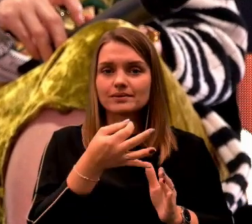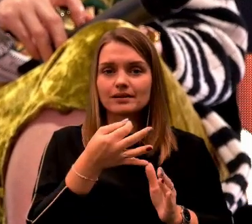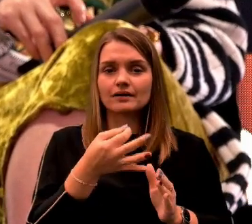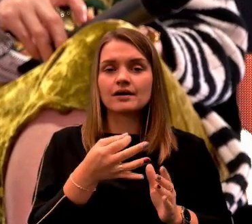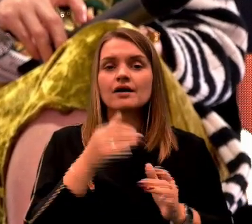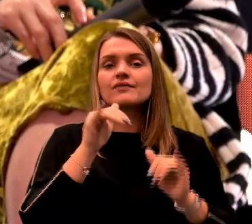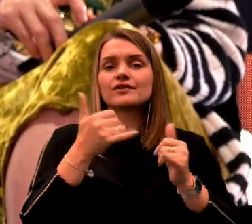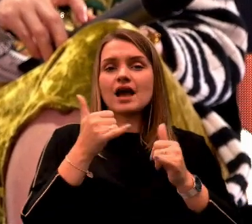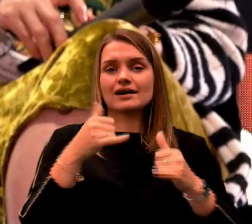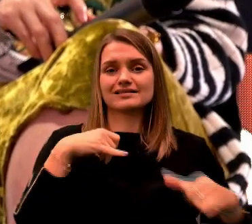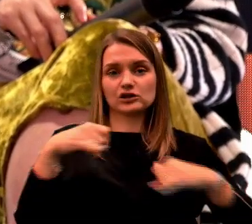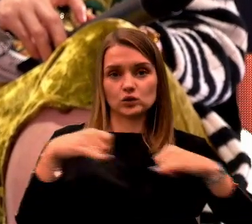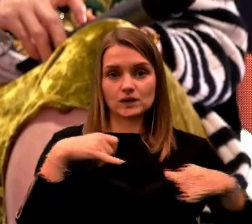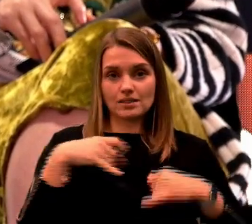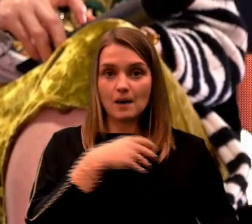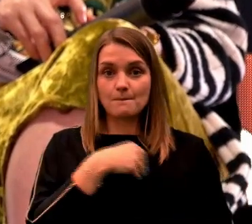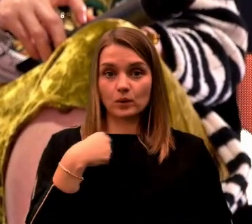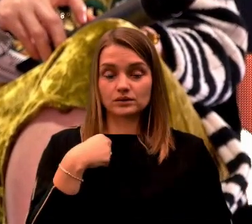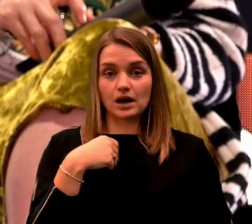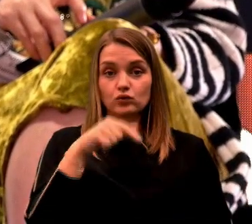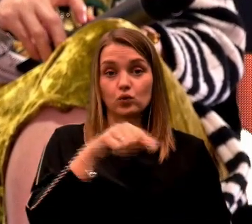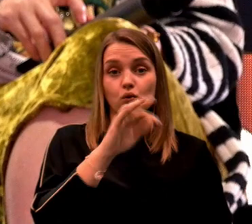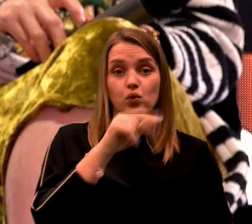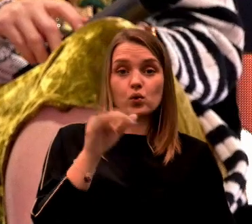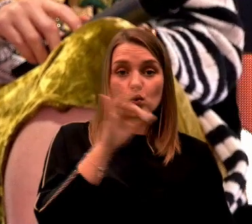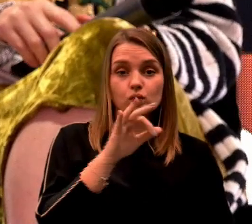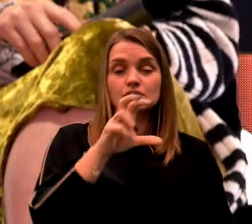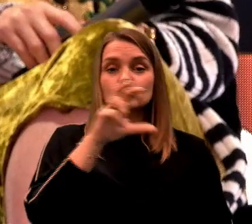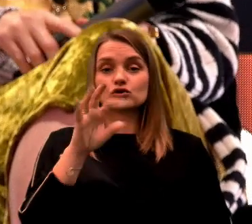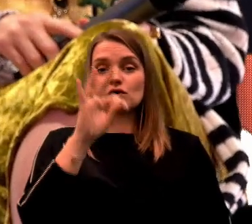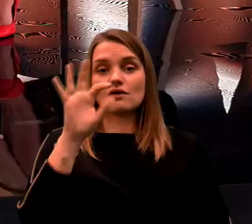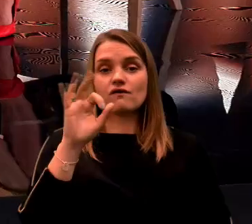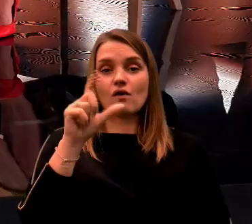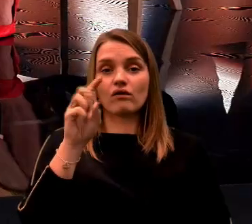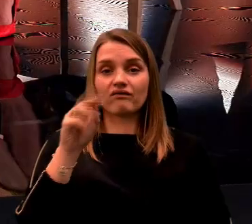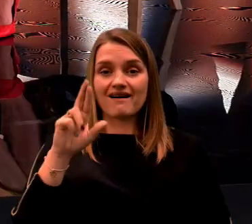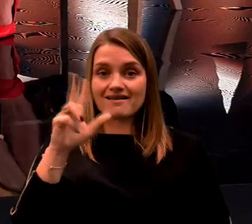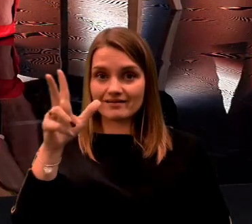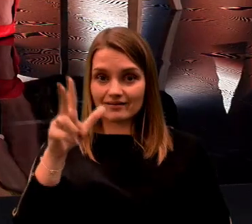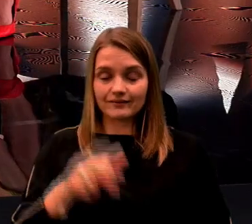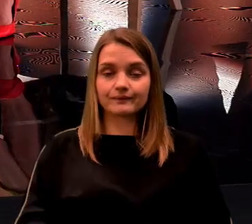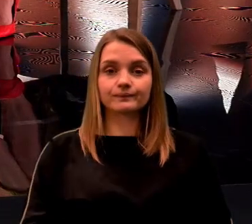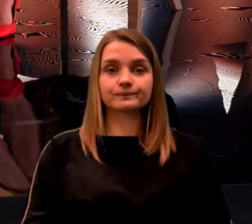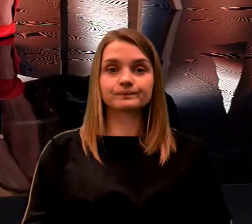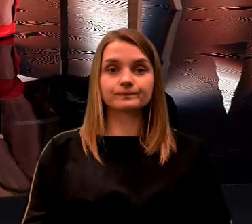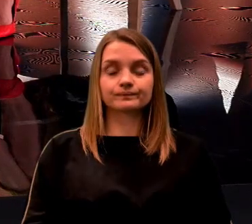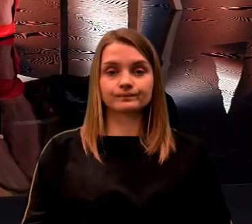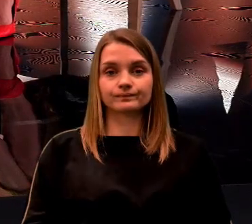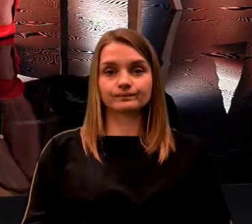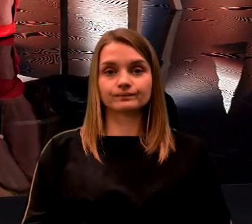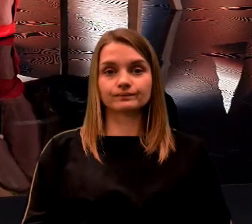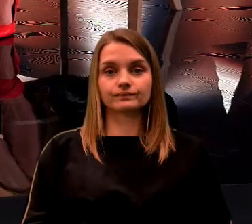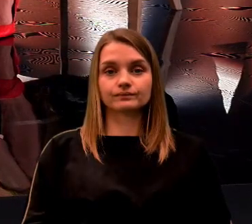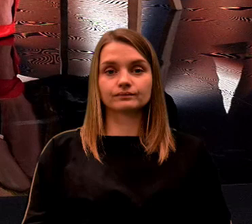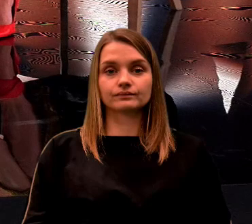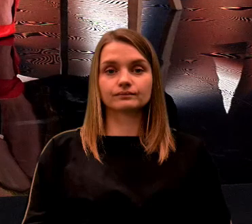jest zarządzana Polska? Czy ona jest zarządzana turkusowo, czy folwarcznie, prawda? Ja nie szłabym w tym kierunku, bo chyba. Nie rozmawiamy